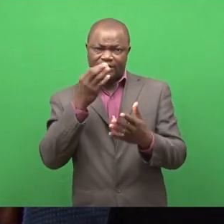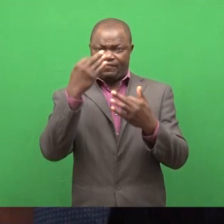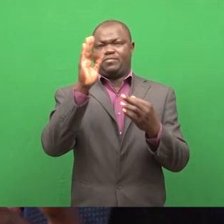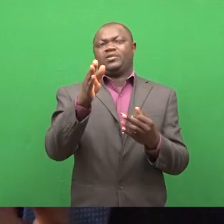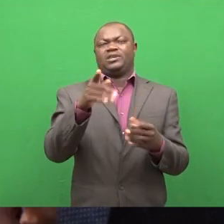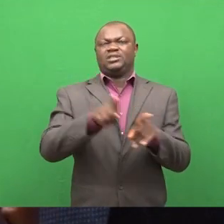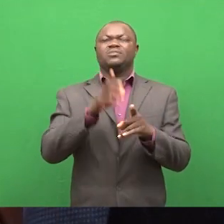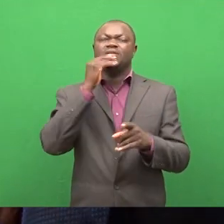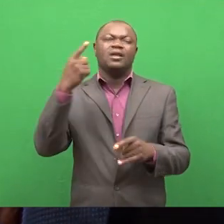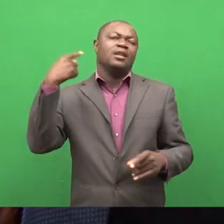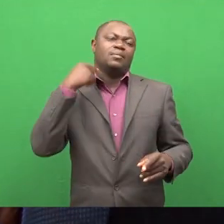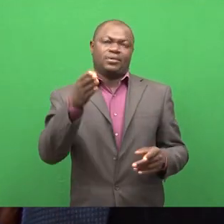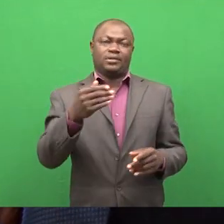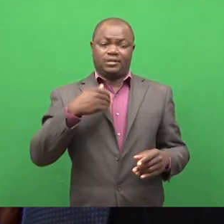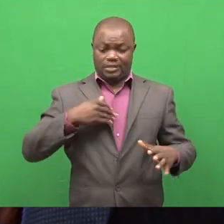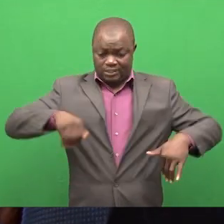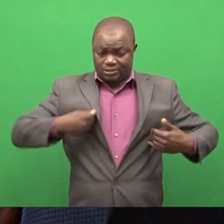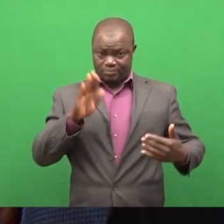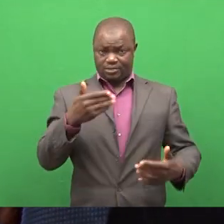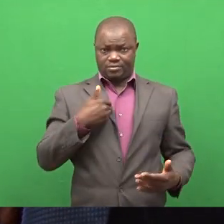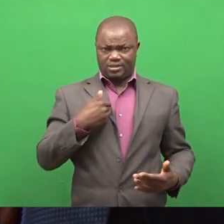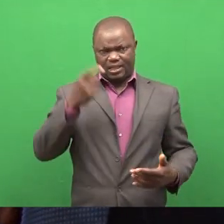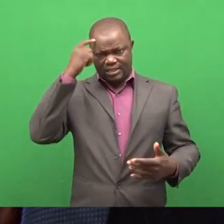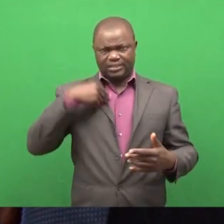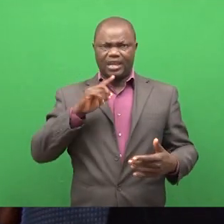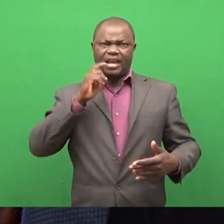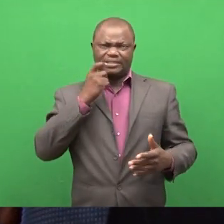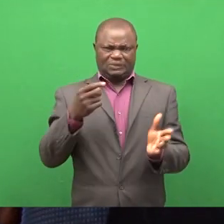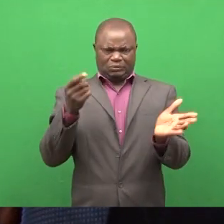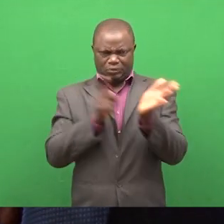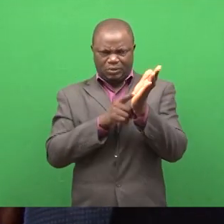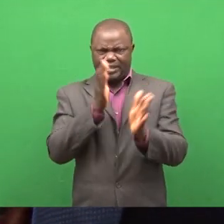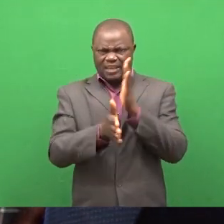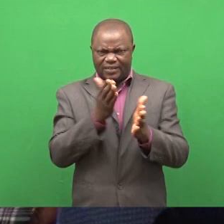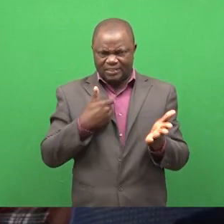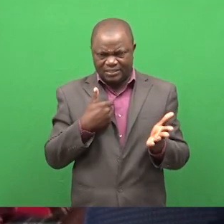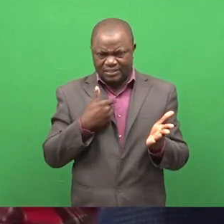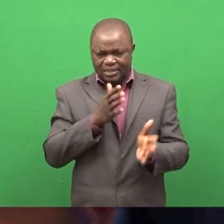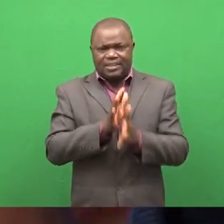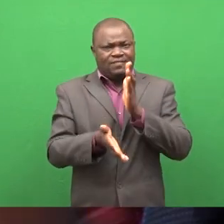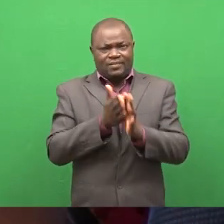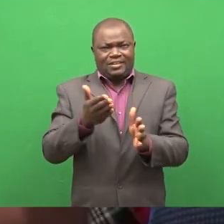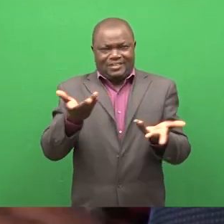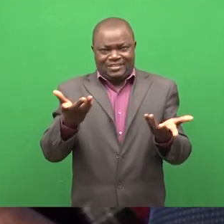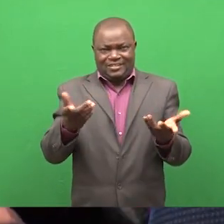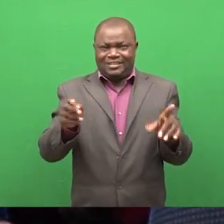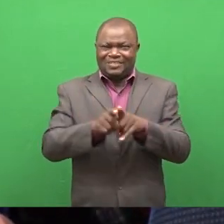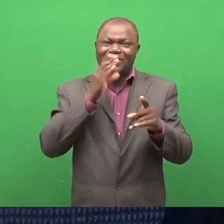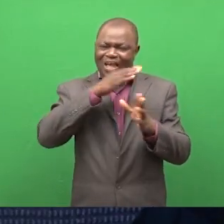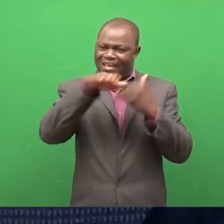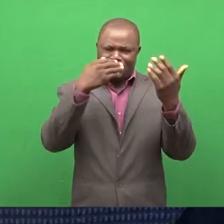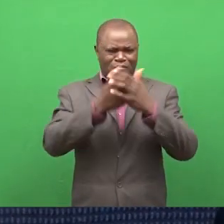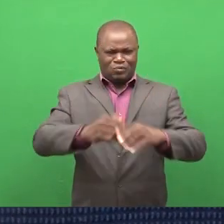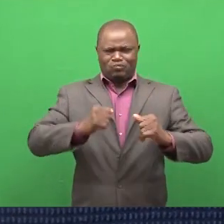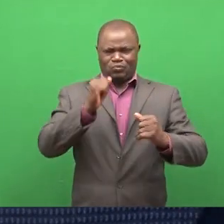kureva kwenhema Mai Chisamba. Ini ndakaremara panapa zvirevere kuti handikatadze kuenda pabonde nekuti ndakaremara Mai Chisamba. Mashoko